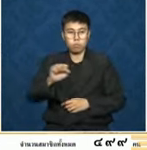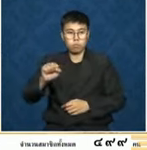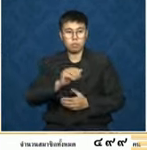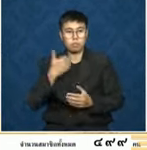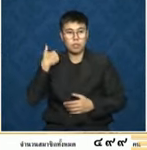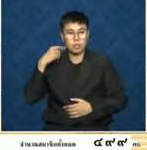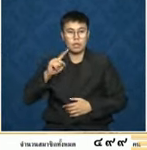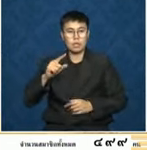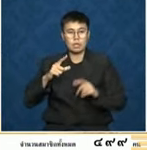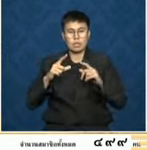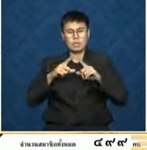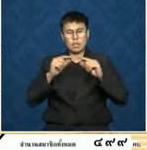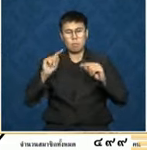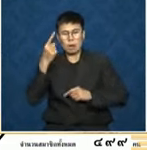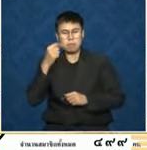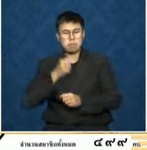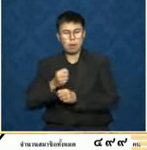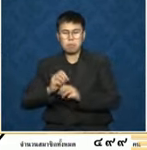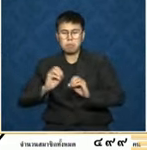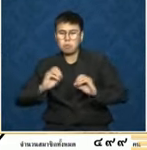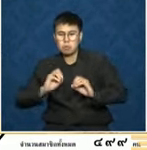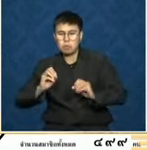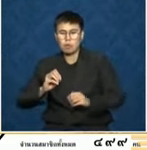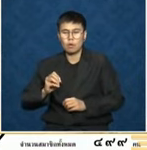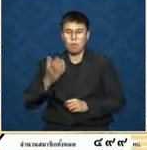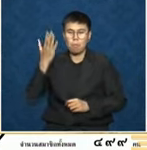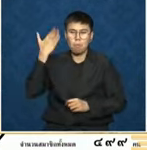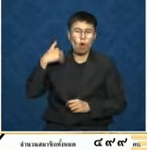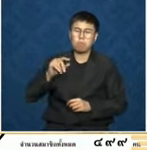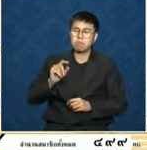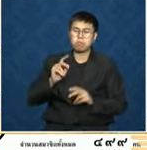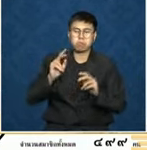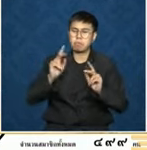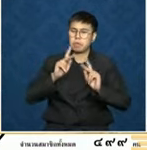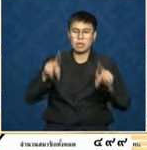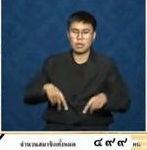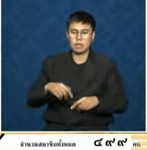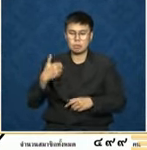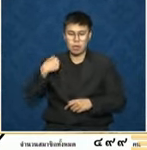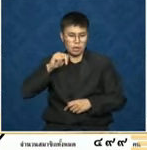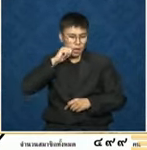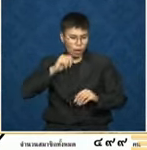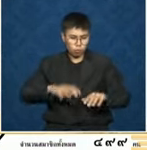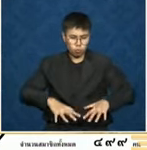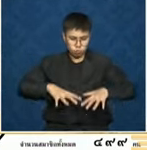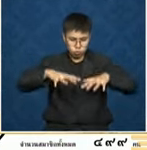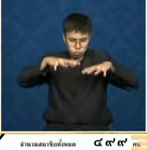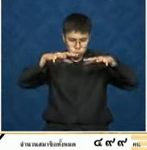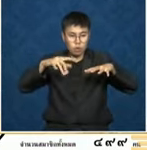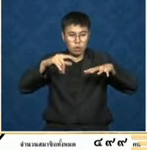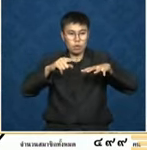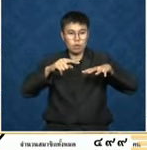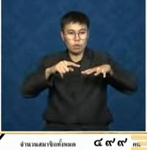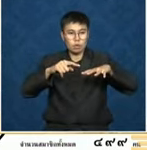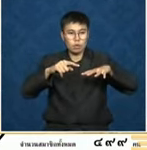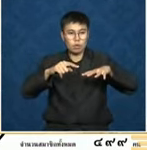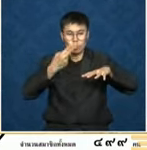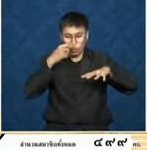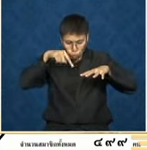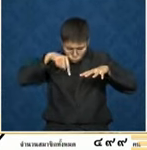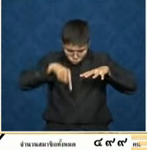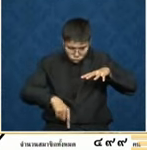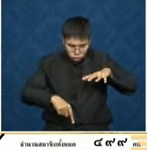ามันเป็นเรื่องใหม่ไม่เคยทำนะครับแล้วก็ทำยากเพราะจากตลิ่งโขงลงไปถึงน้ำโขงก็มีความสูงจากน้ำโขงลงไปสื่อช่วงใต้น้ำ